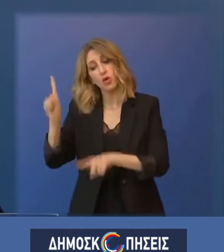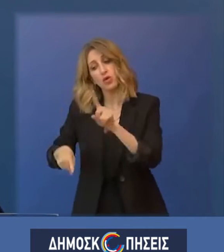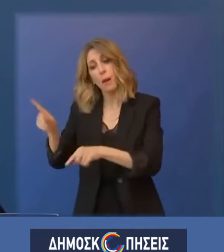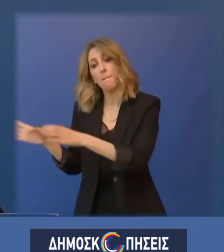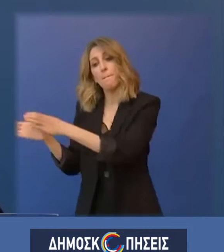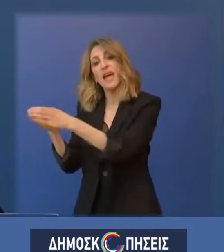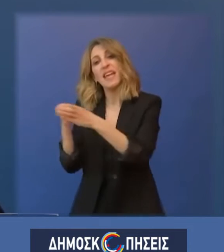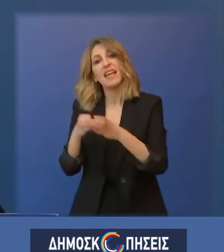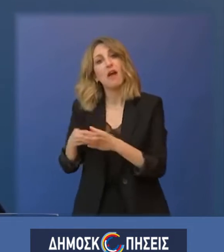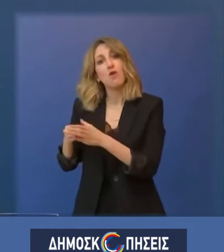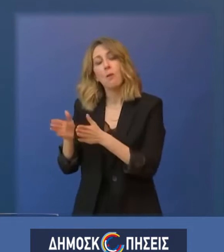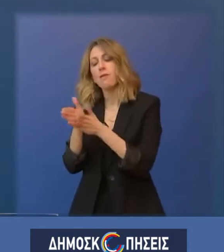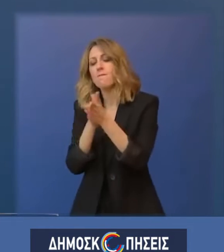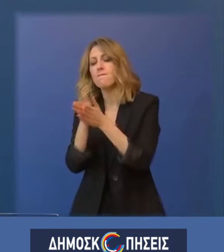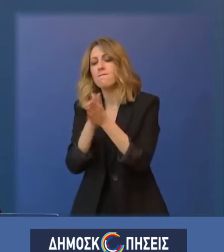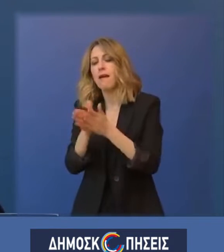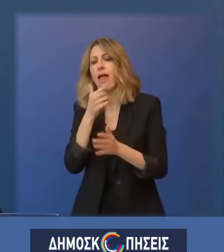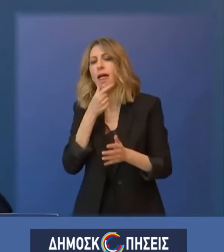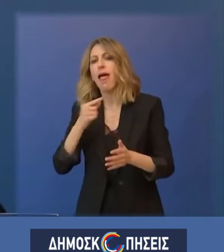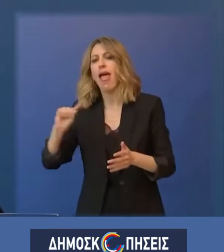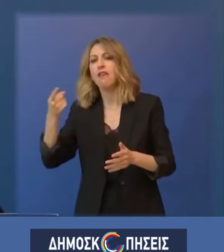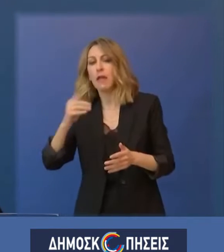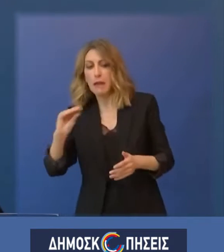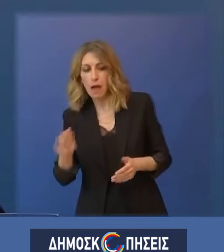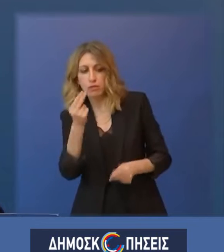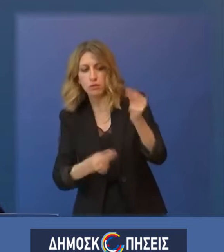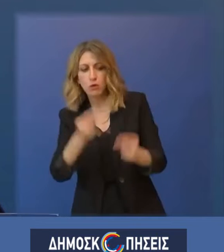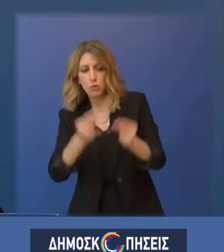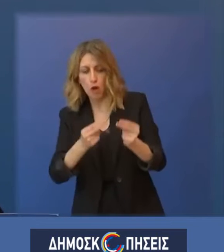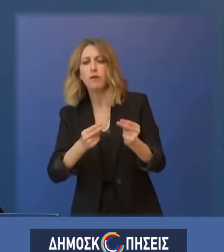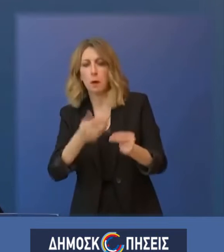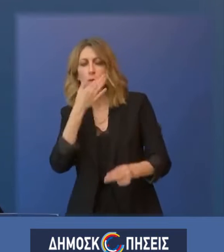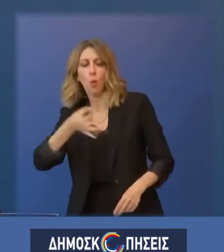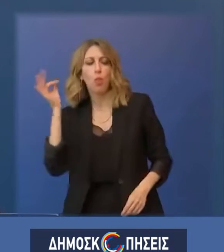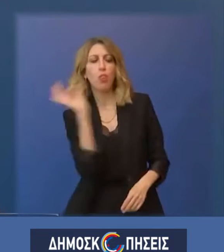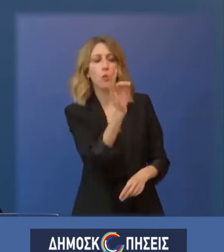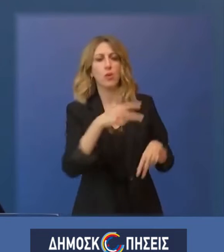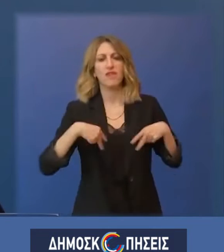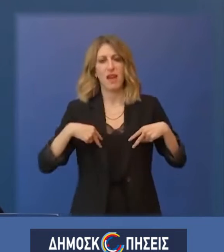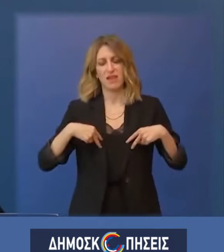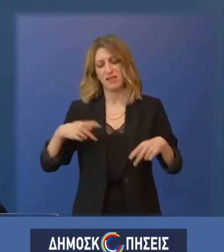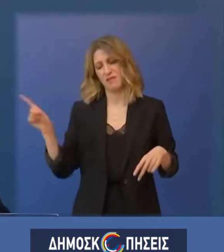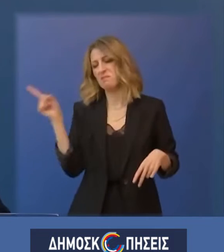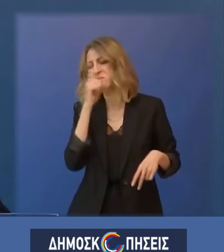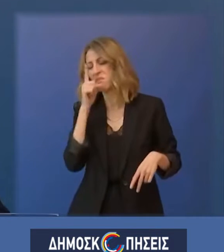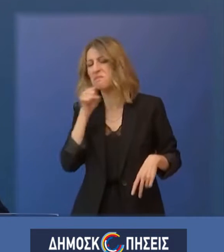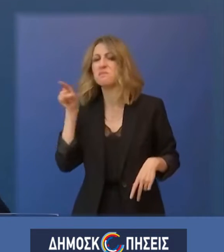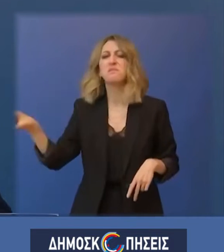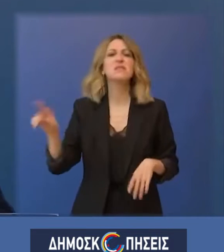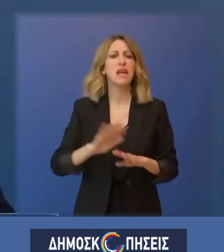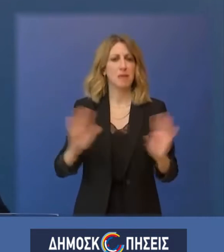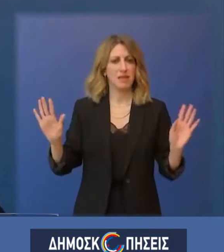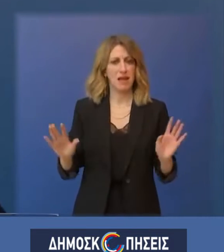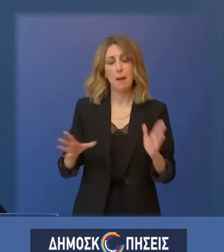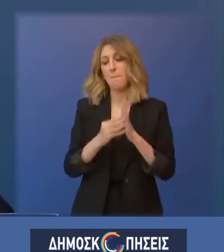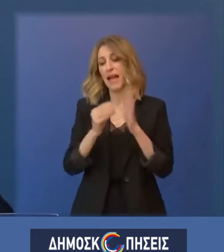για να κανιβαλίσουν την αλήθεια και την πραγματικότητα, θα ήθελα να κάνω μερικές βασικές παρατηρήσεις, οι οποίες συνδέονται και με την πρόσφατη ερώτηση του κ. Τσίπρα